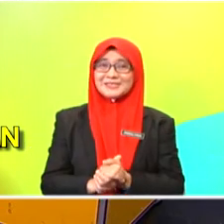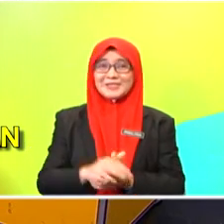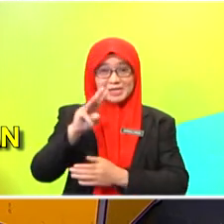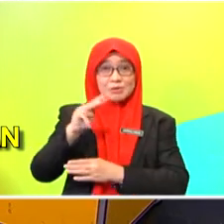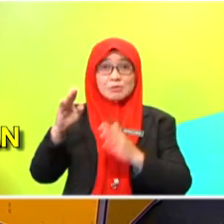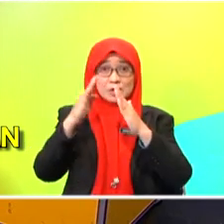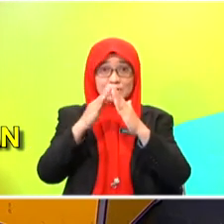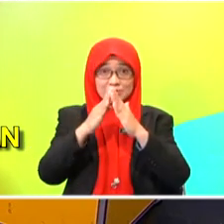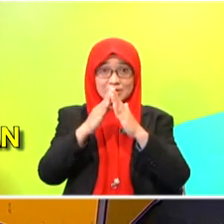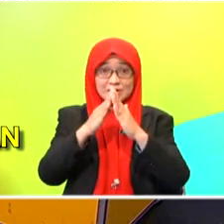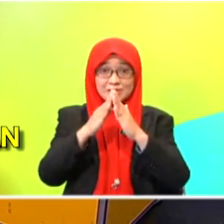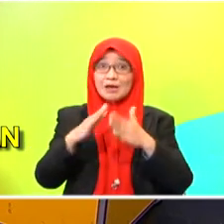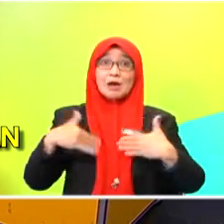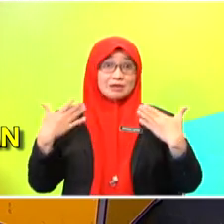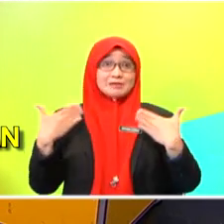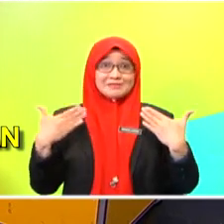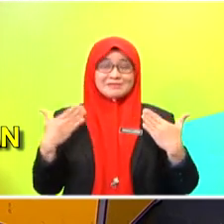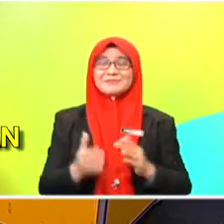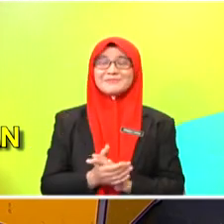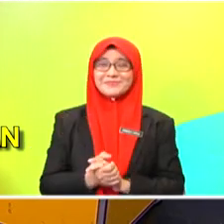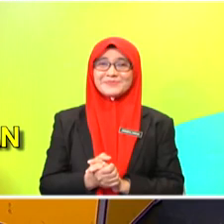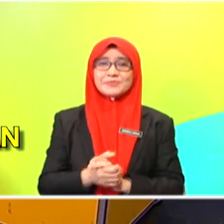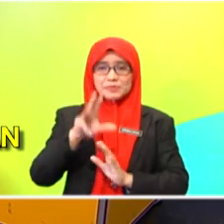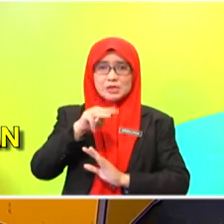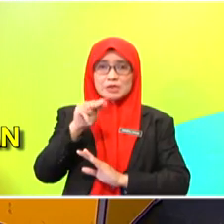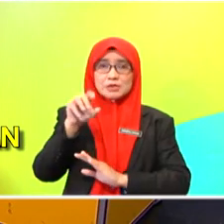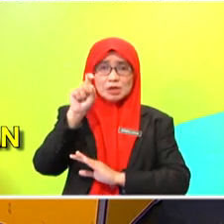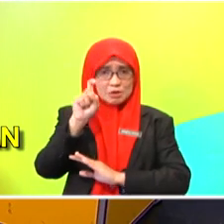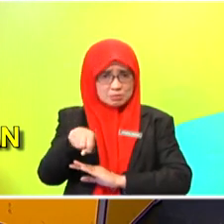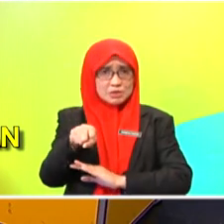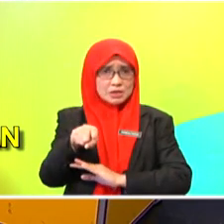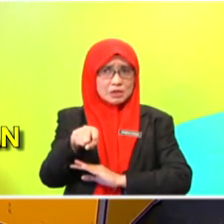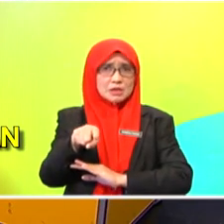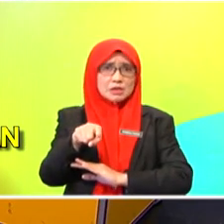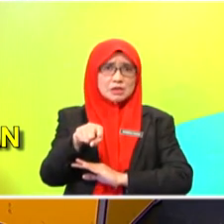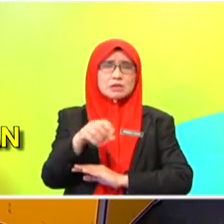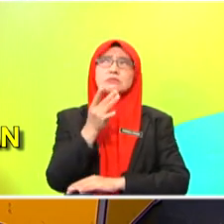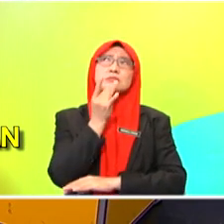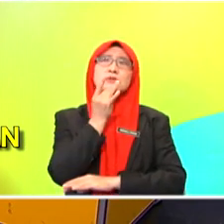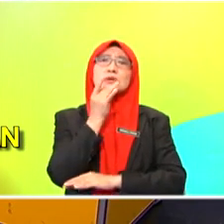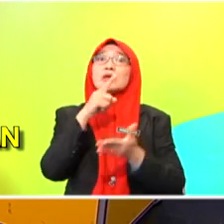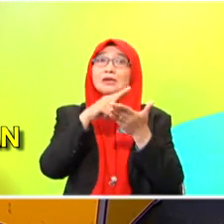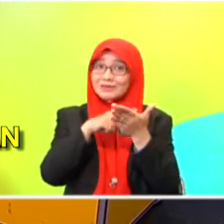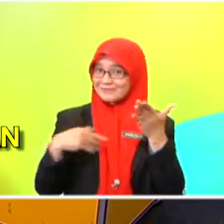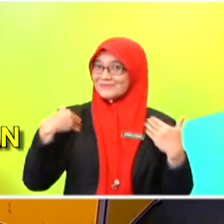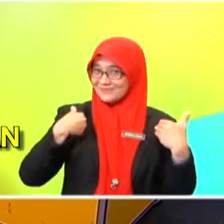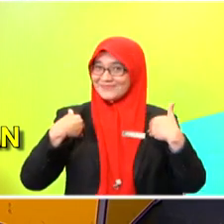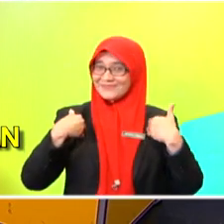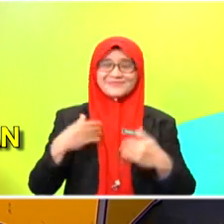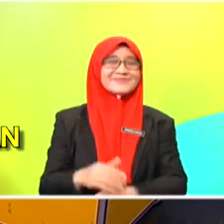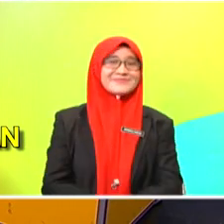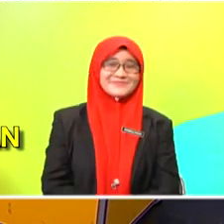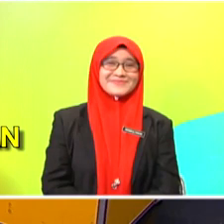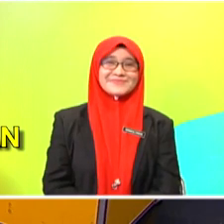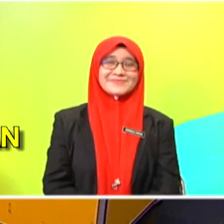tak? Sambil cikgu dan juga akak Ria buat, murid-murid juga perlu meneka apakah haiwan tersebut. Okey, kita ambil silakan,